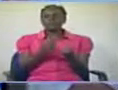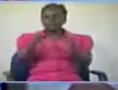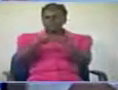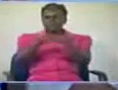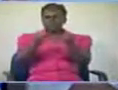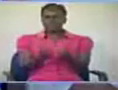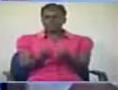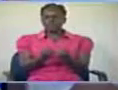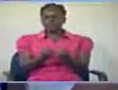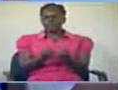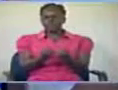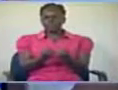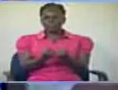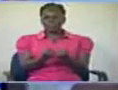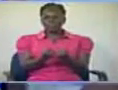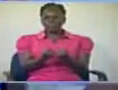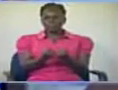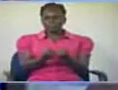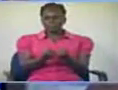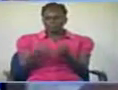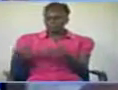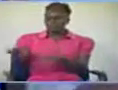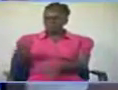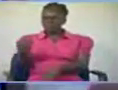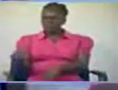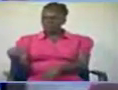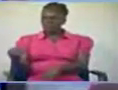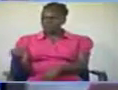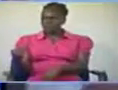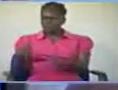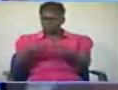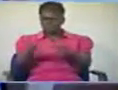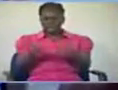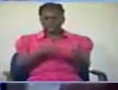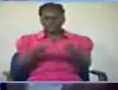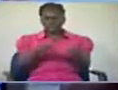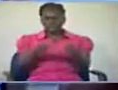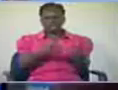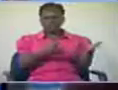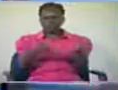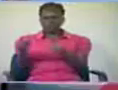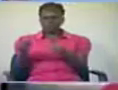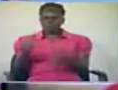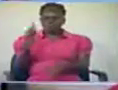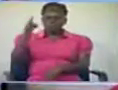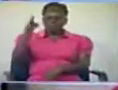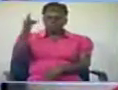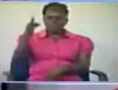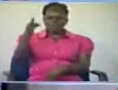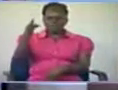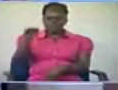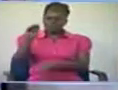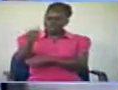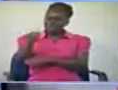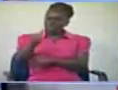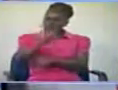ambao ulimwacha mwanafunzi afunge safari aende nayo baada ya miaka minane. Ndiyo. Tunamuuliza